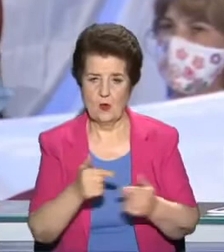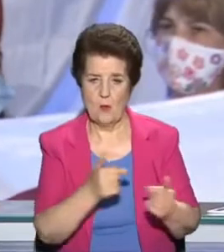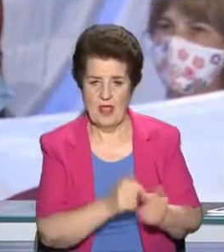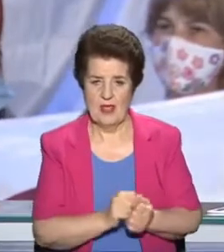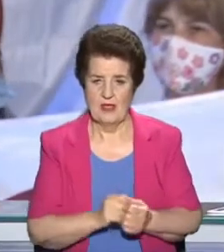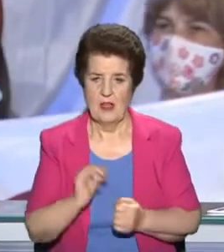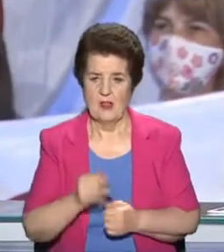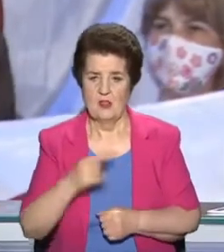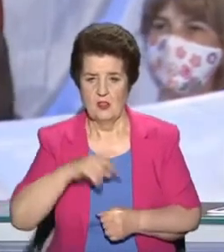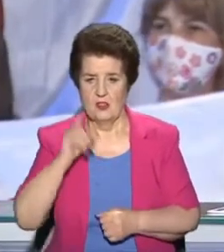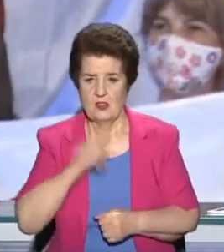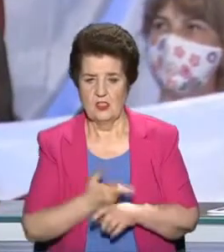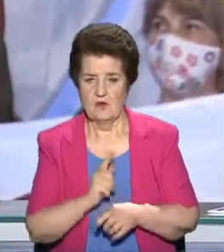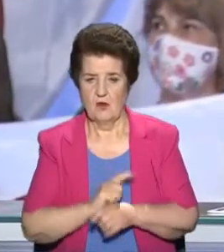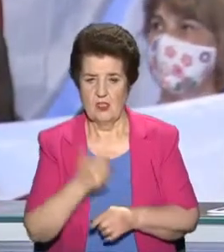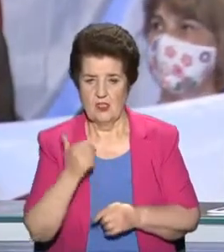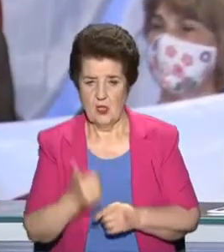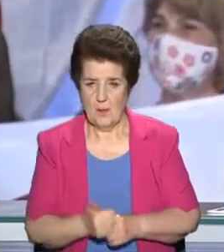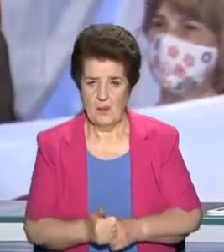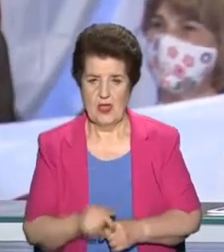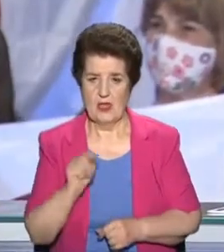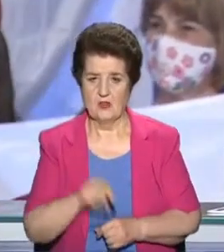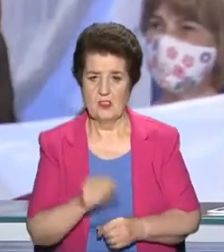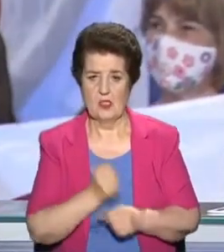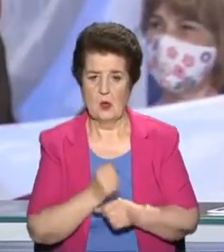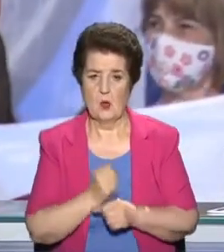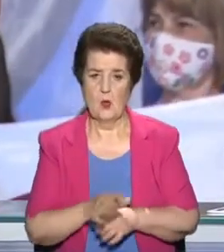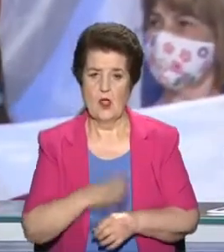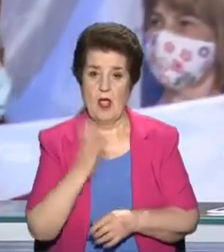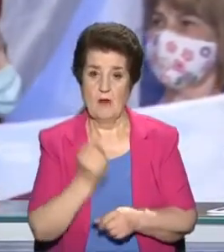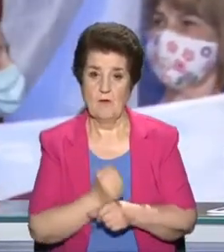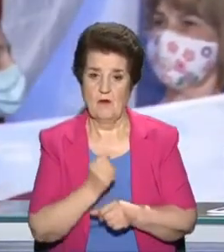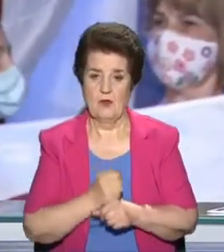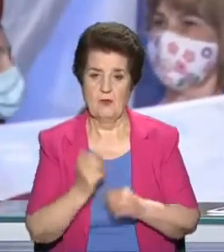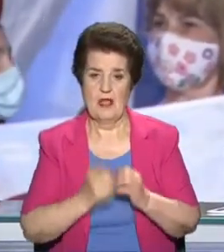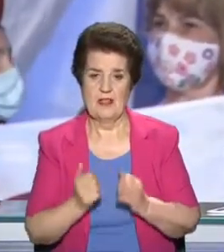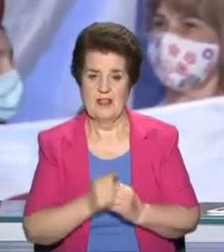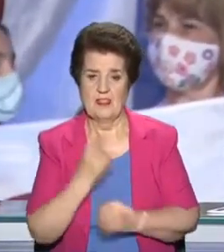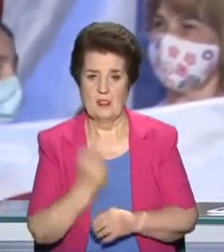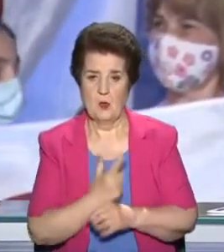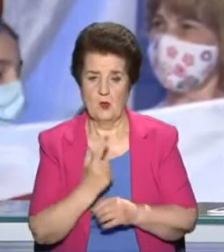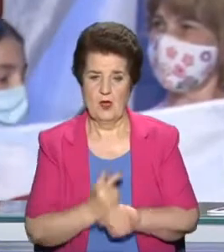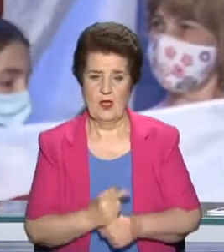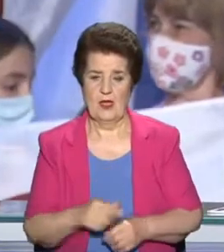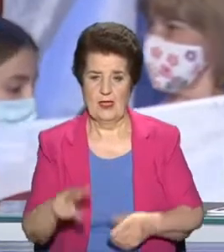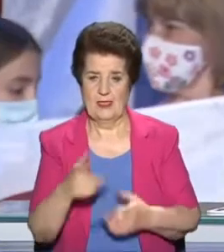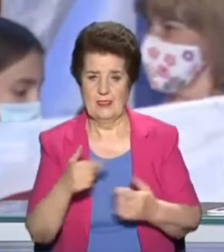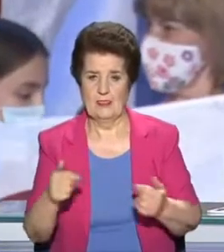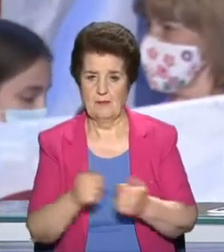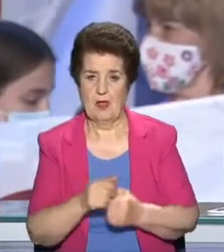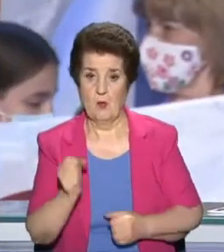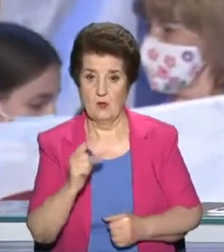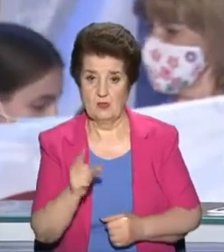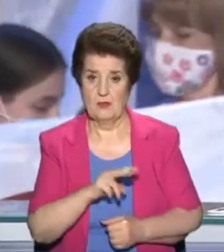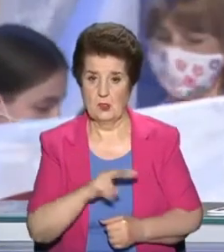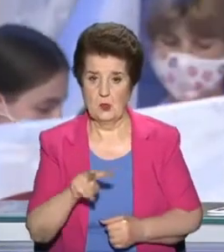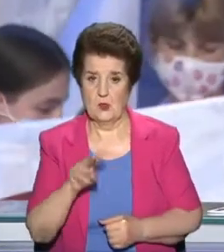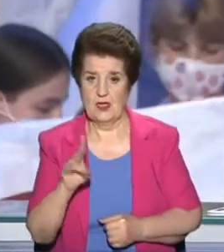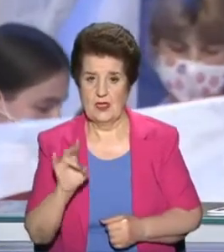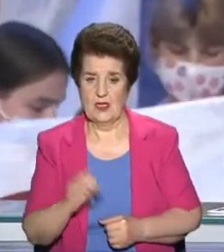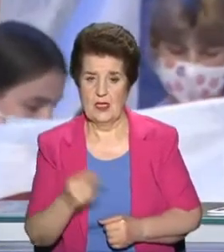știți foarte bine că despre aceste lucruri am vorbit mai din mai deseori în spațiu la 11 iulie